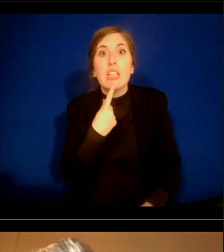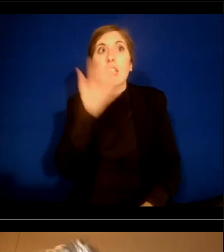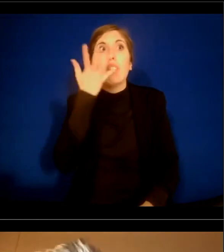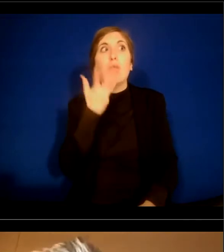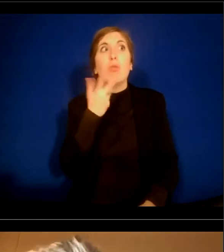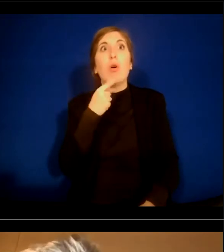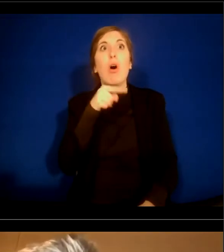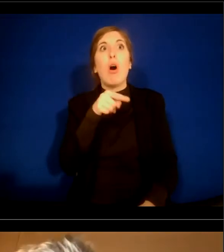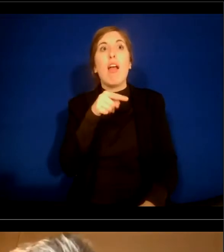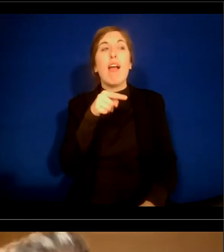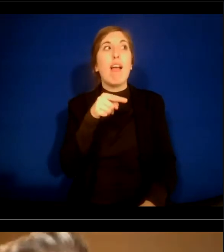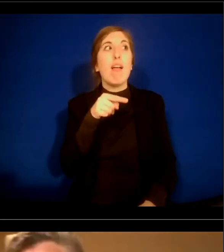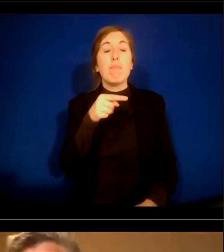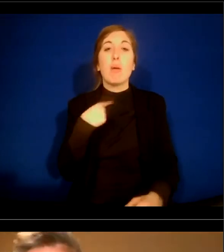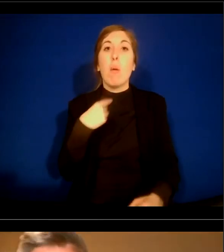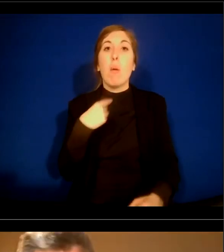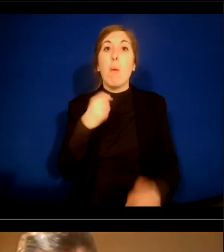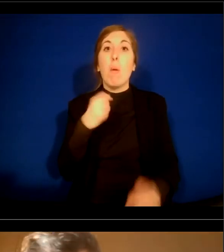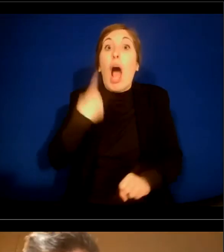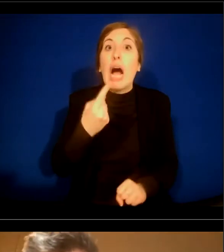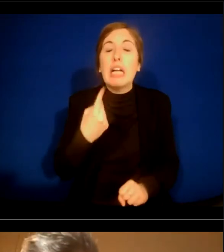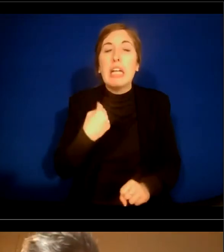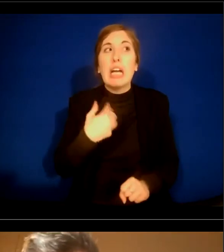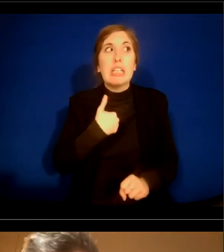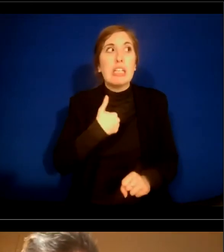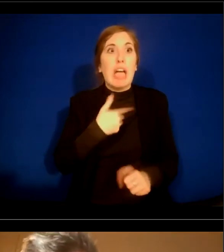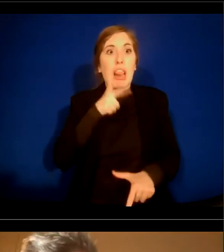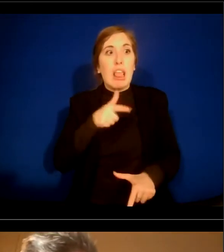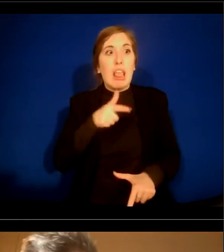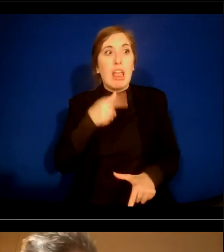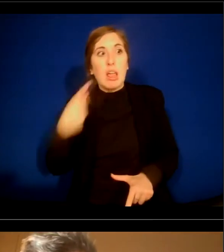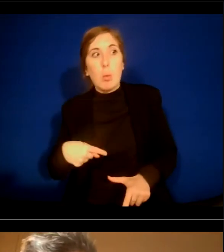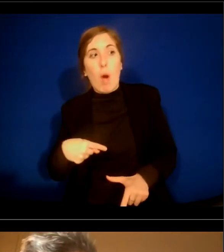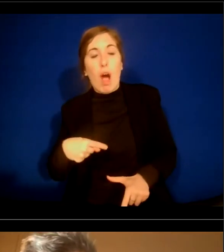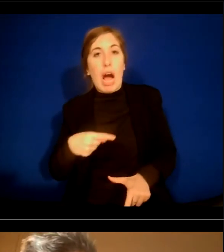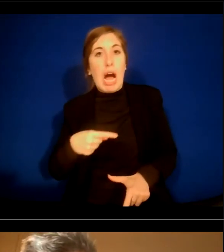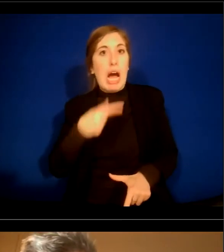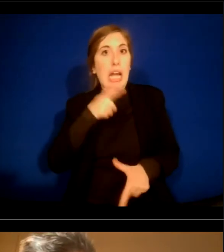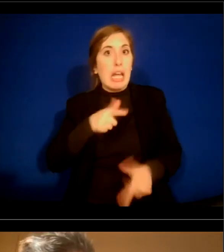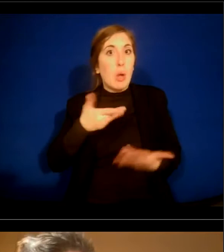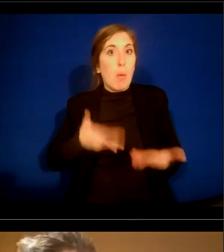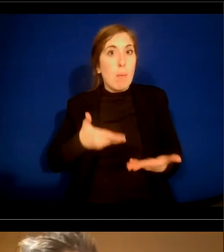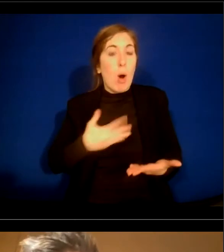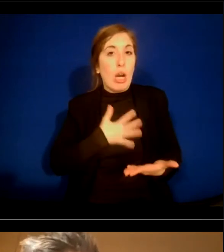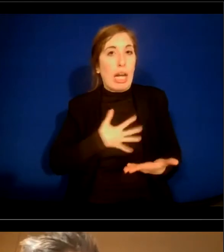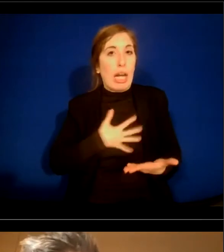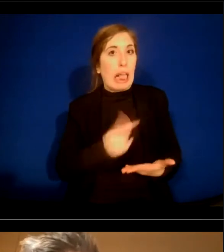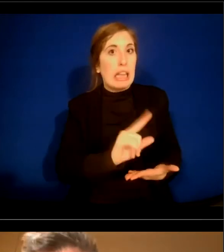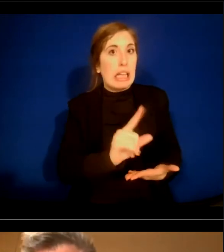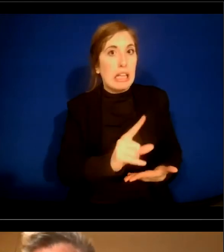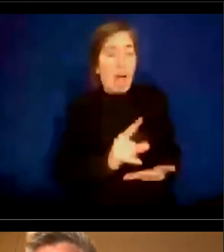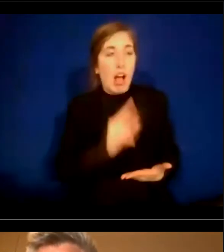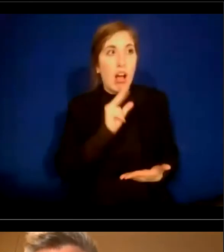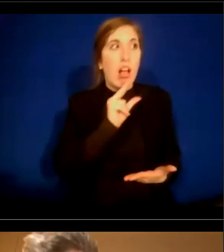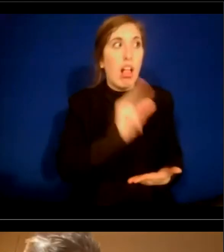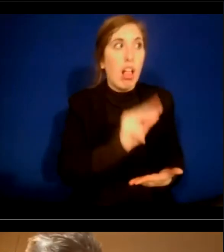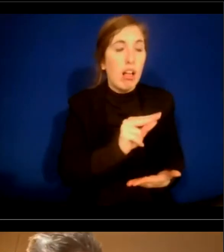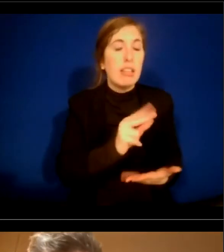così gradita. Ecco, cioè il lavoro è ancora più complesso, questo volevo dire.